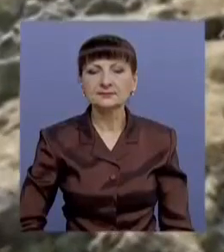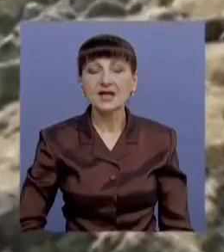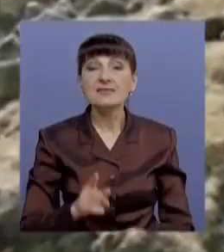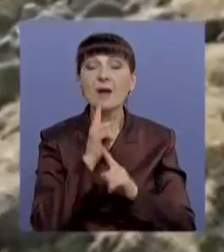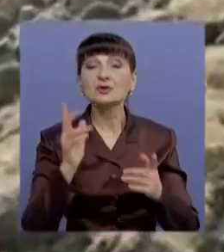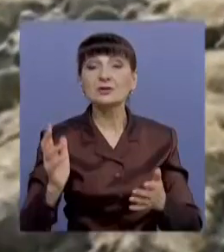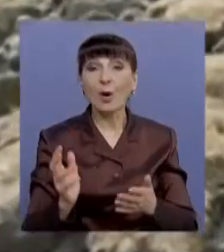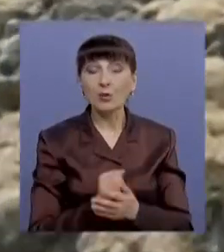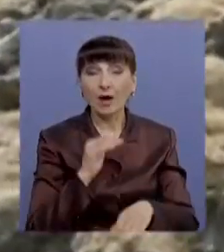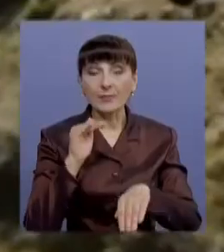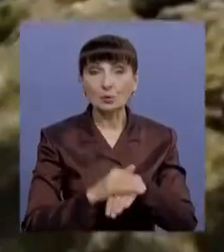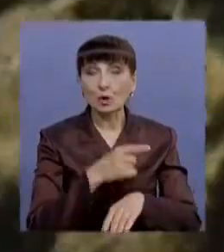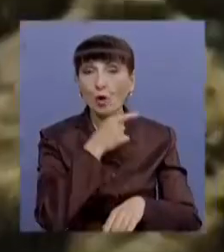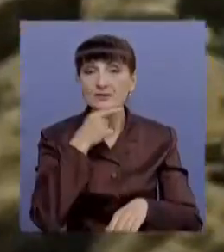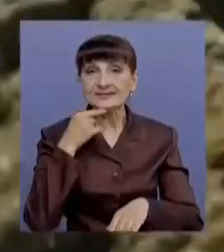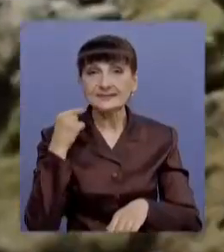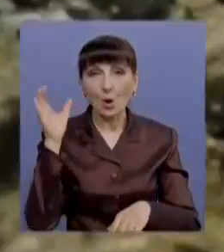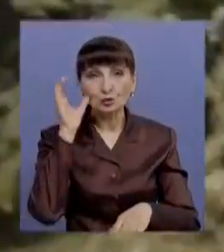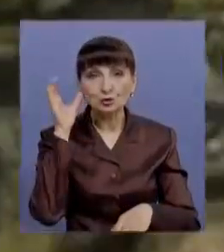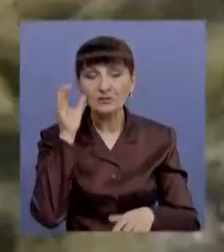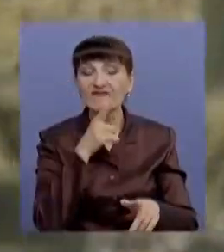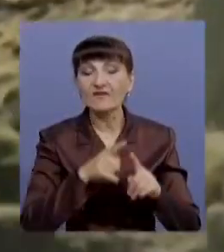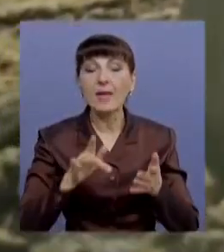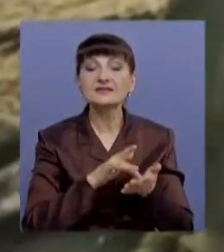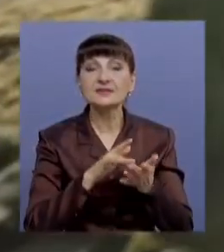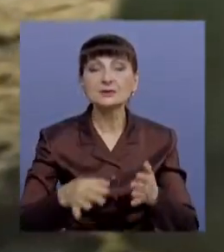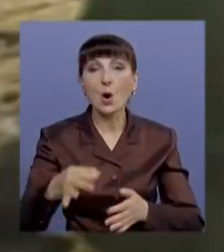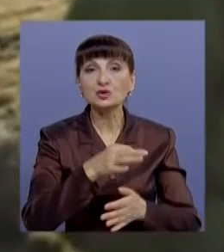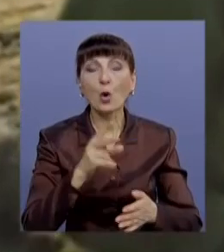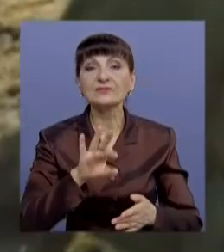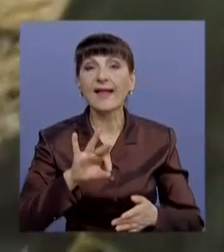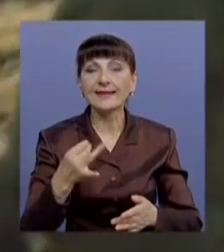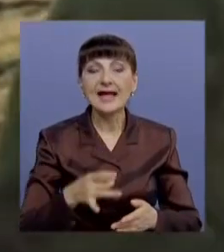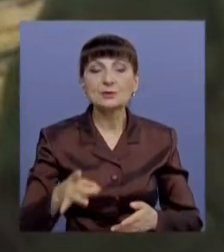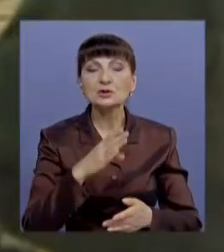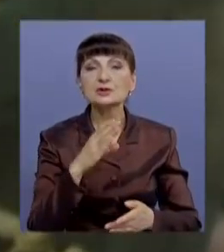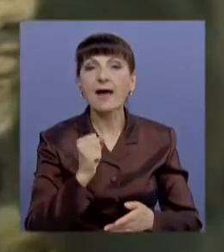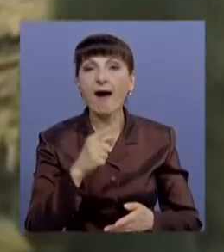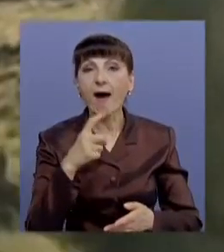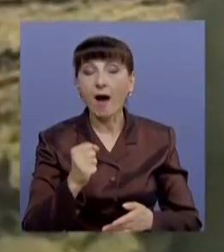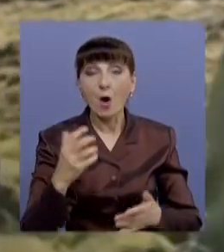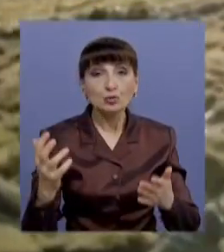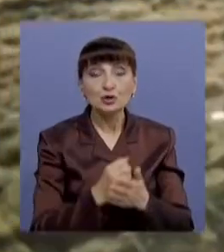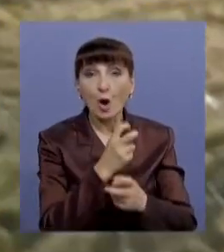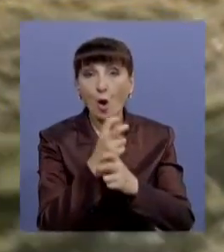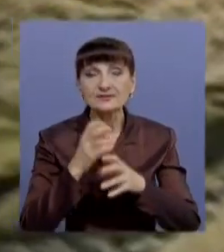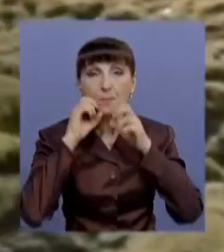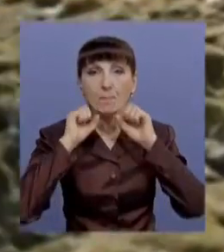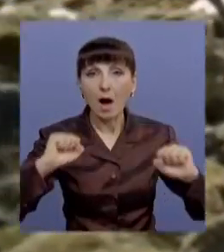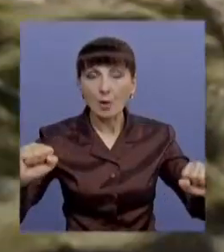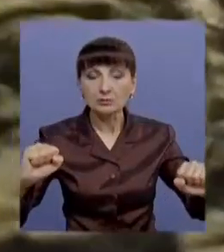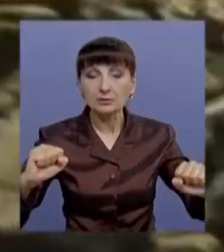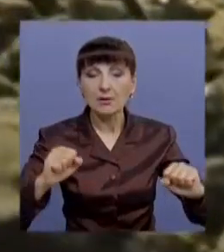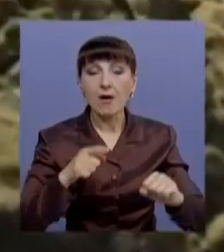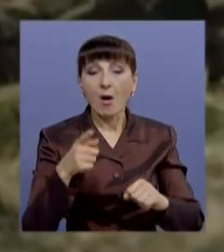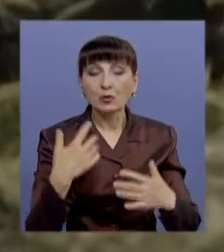Необычную находку обнаружили российские палеонтологи. Во время экспедиции на остров Котельный в республике Саха ученые нашли кости мамонта, которые,